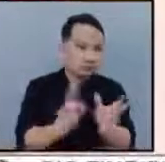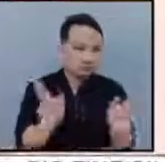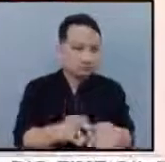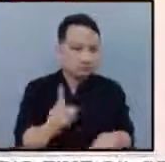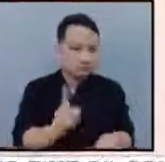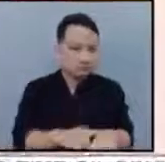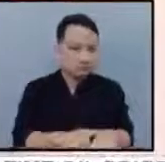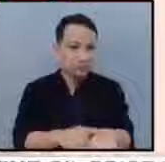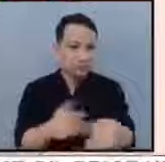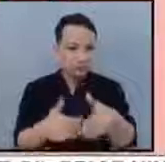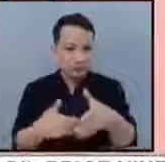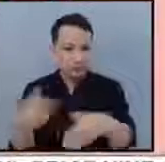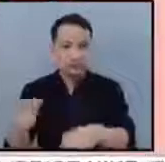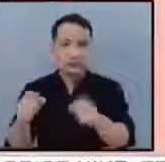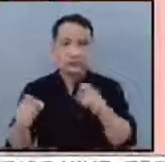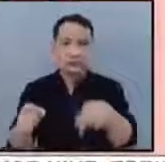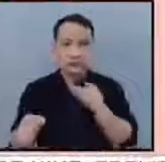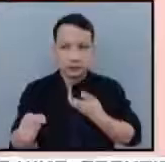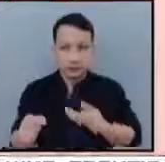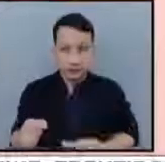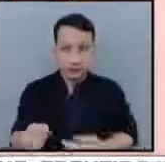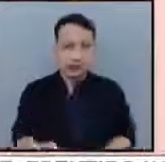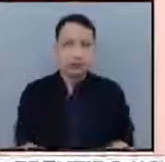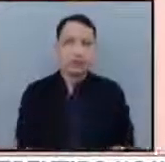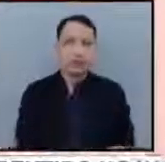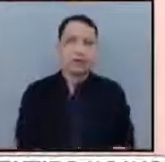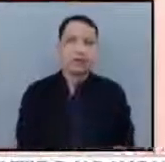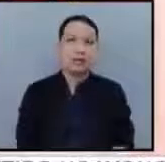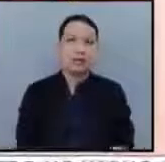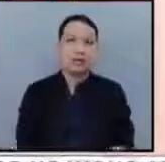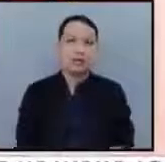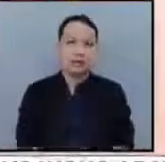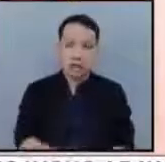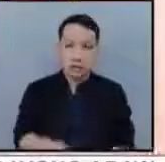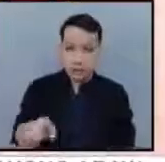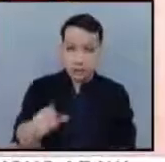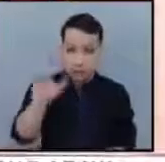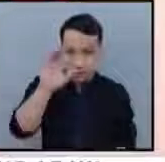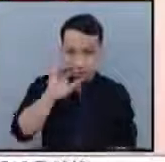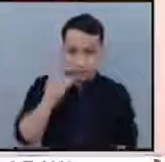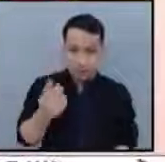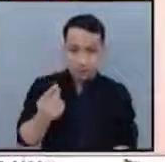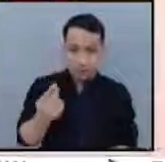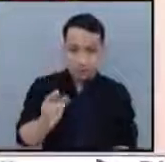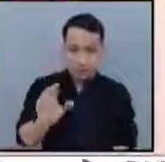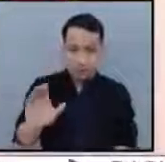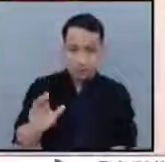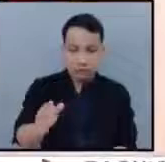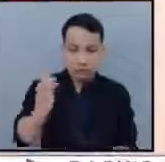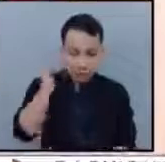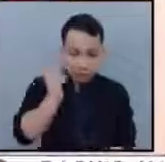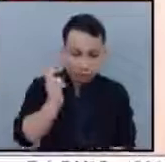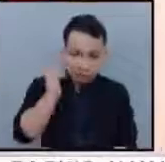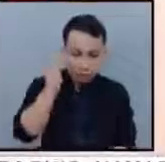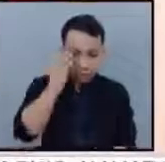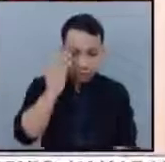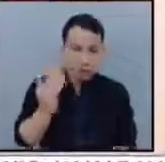sila kasi nagugutom sila. And I have understood na yun pala yung dahilan kaya